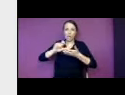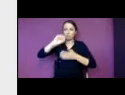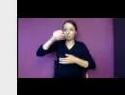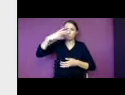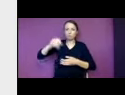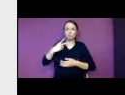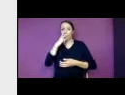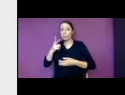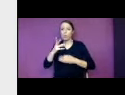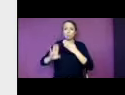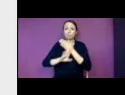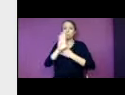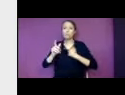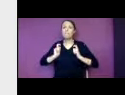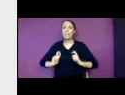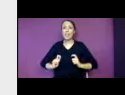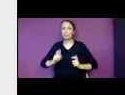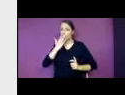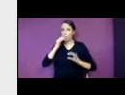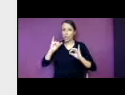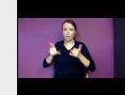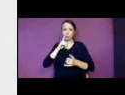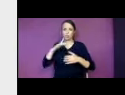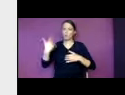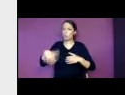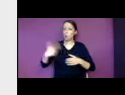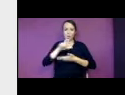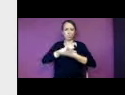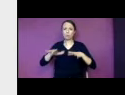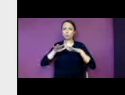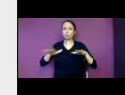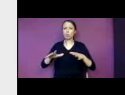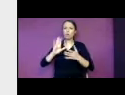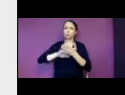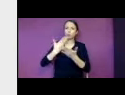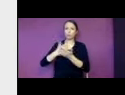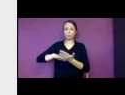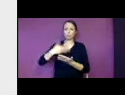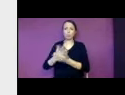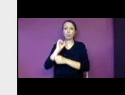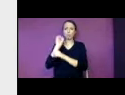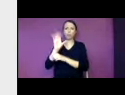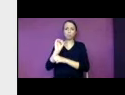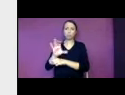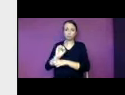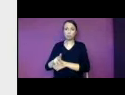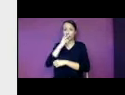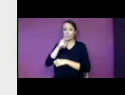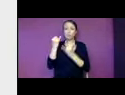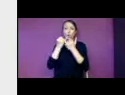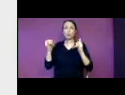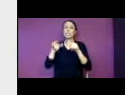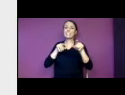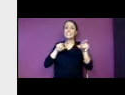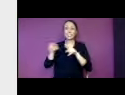nam bardzo bogate źródło przykładów czy znaczeń, jakimi się też posługujemy, czy